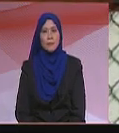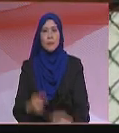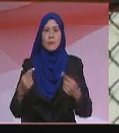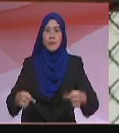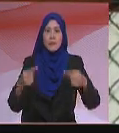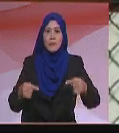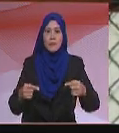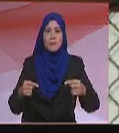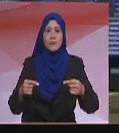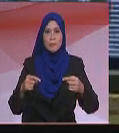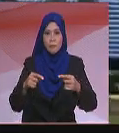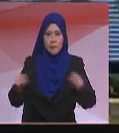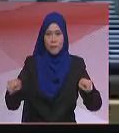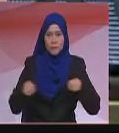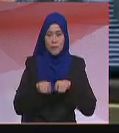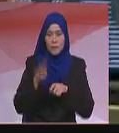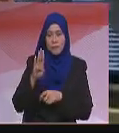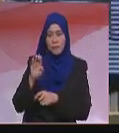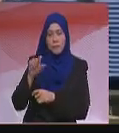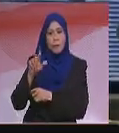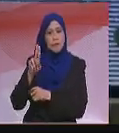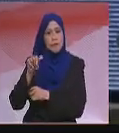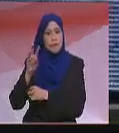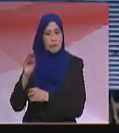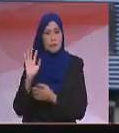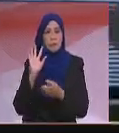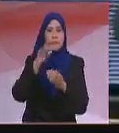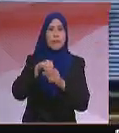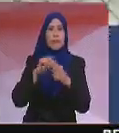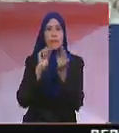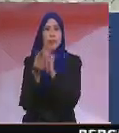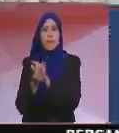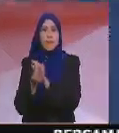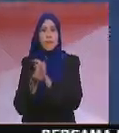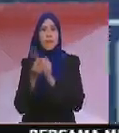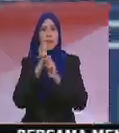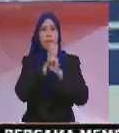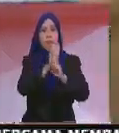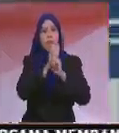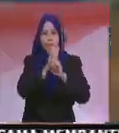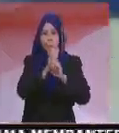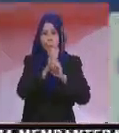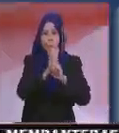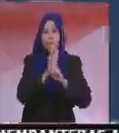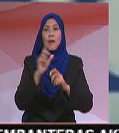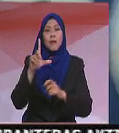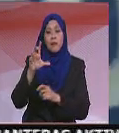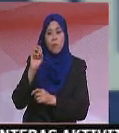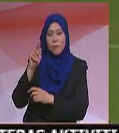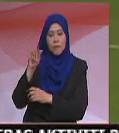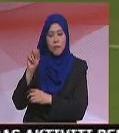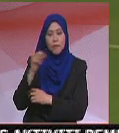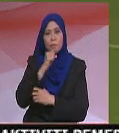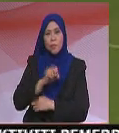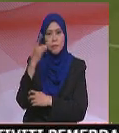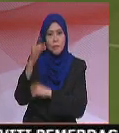Beraksi di Stadium Golden Sporen, Kortrijk, Belgium, Lokman dimasukkan menggantikan pemain pertahanan Petra Grbovic. Lokman, 18 tahun,